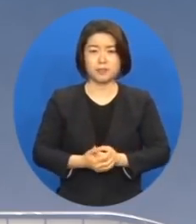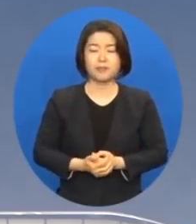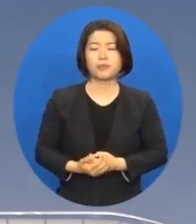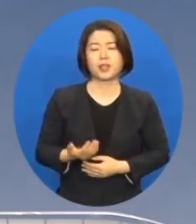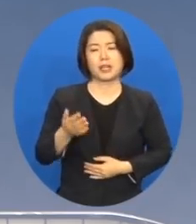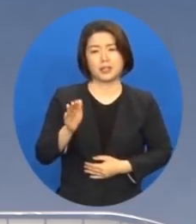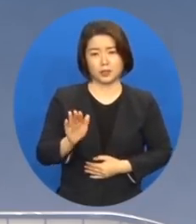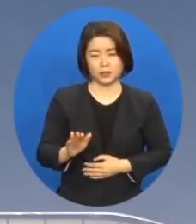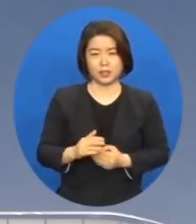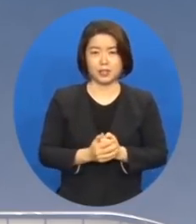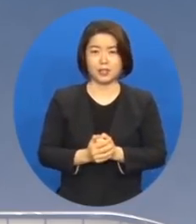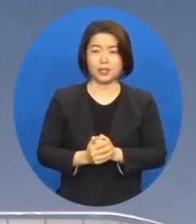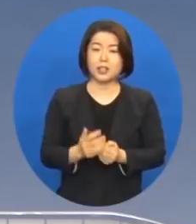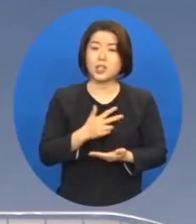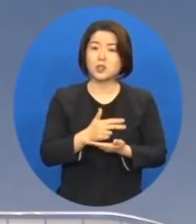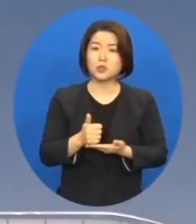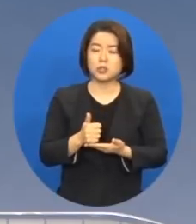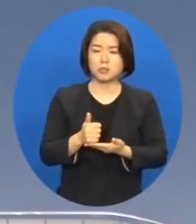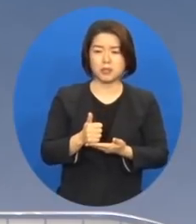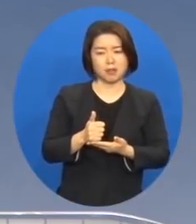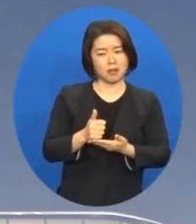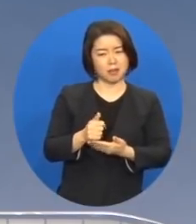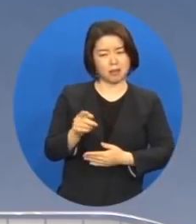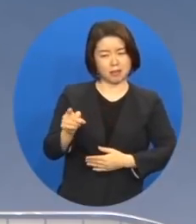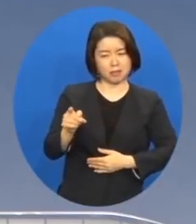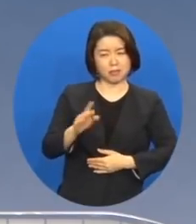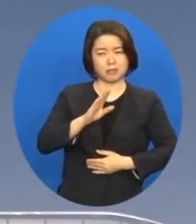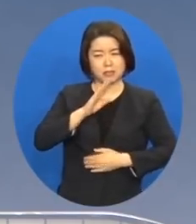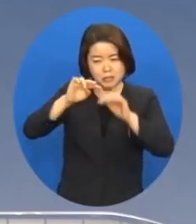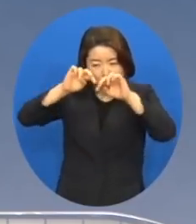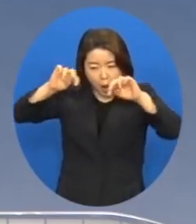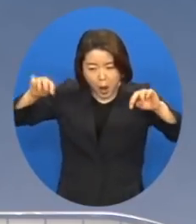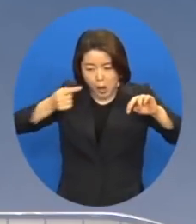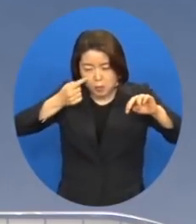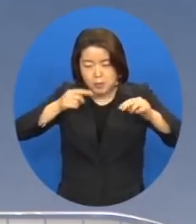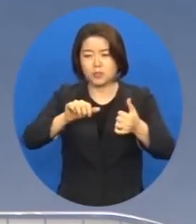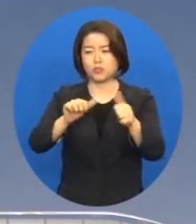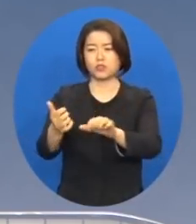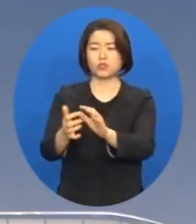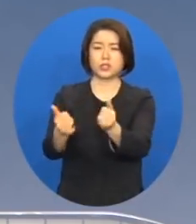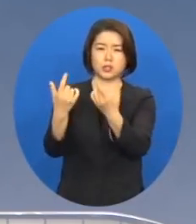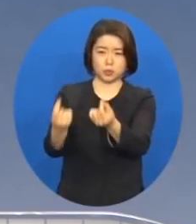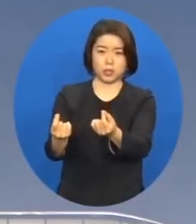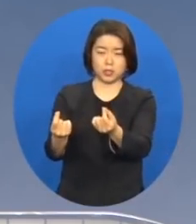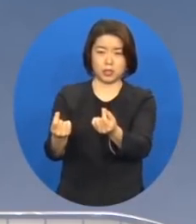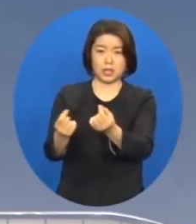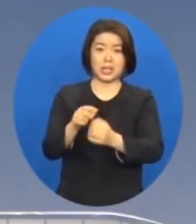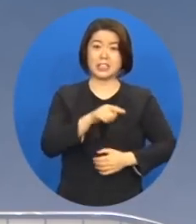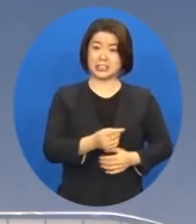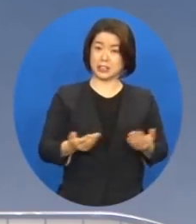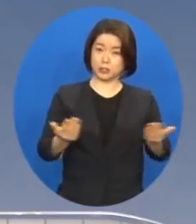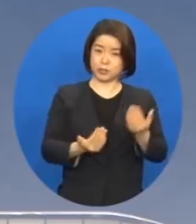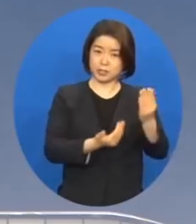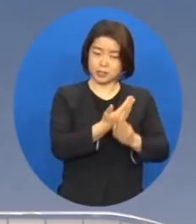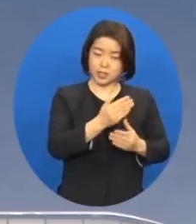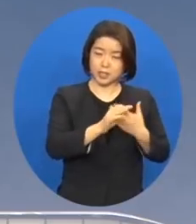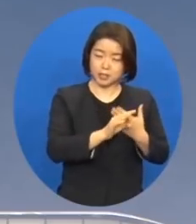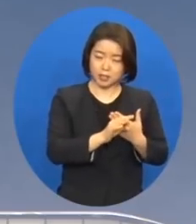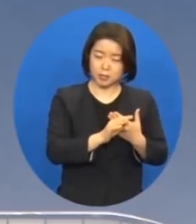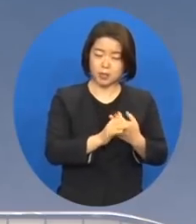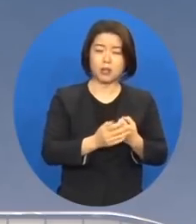그런데 주님은 내가 실상은 죽은 자라. 그런 일이 있을 수 있다는 사실을 여러분이